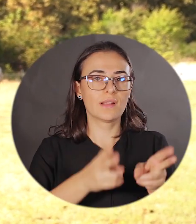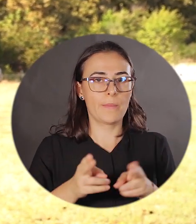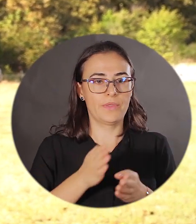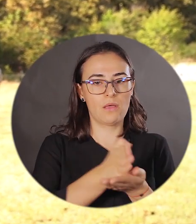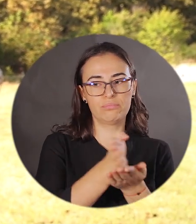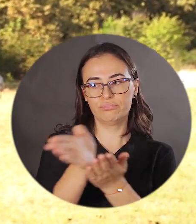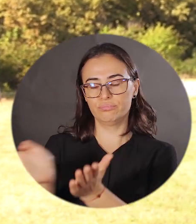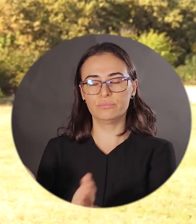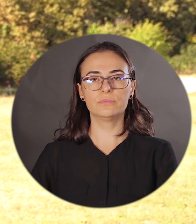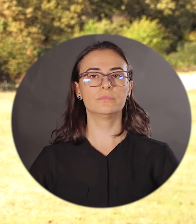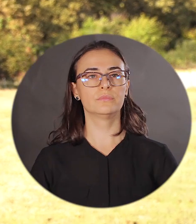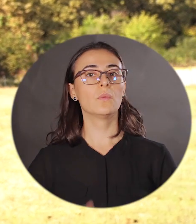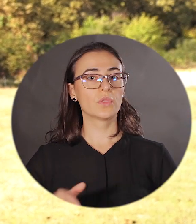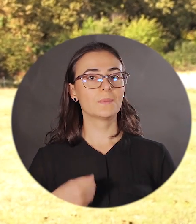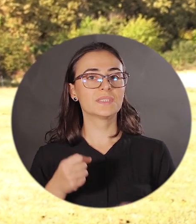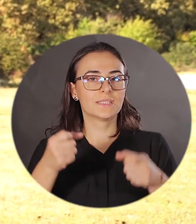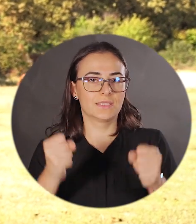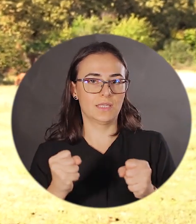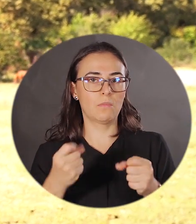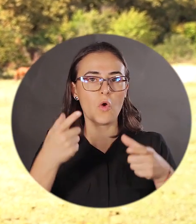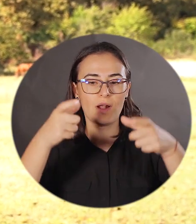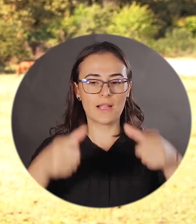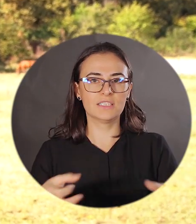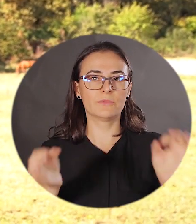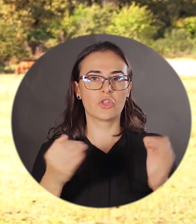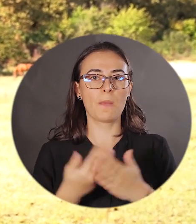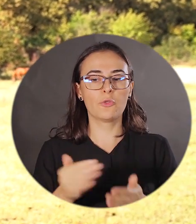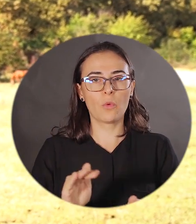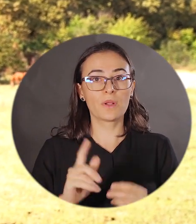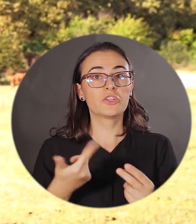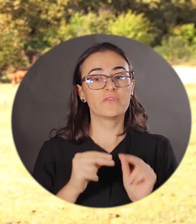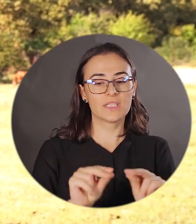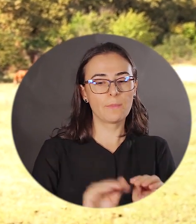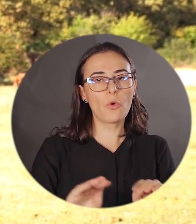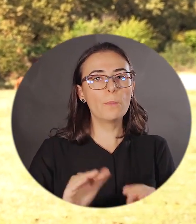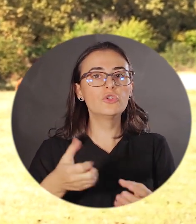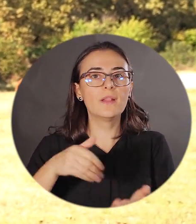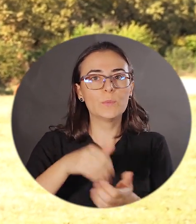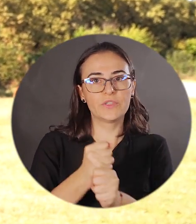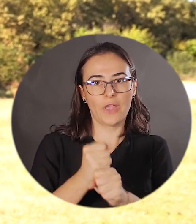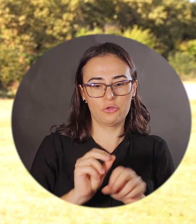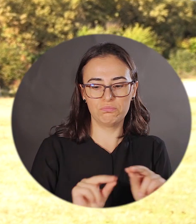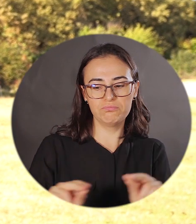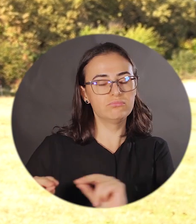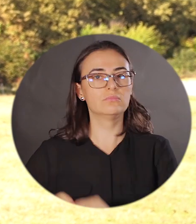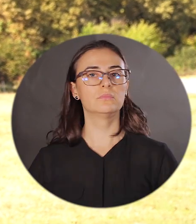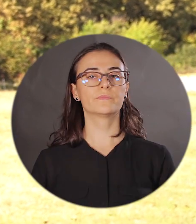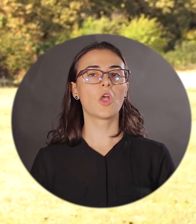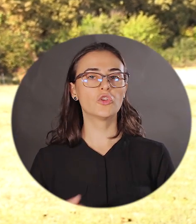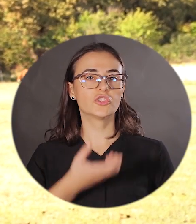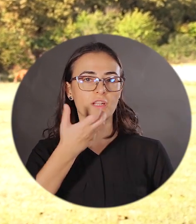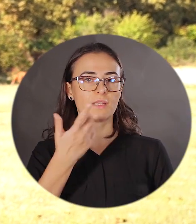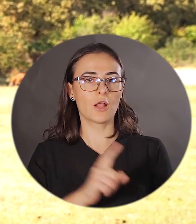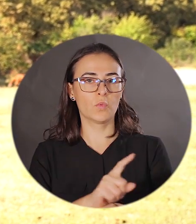lume. Putem să învățăm copii. Avem posibilitatea să ținem clase speciale pentru